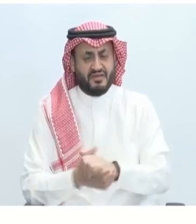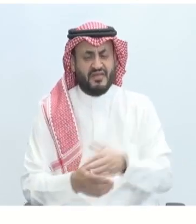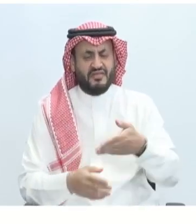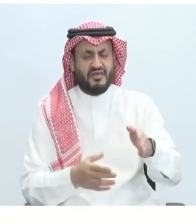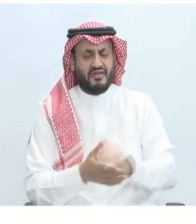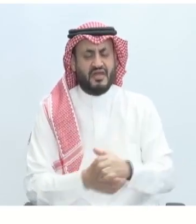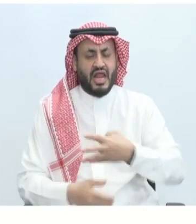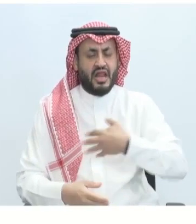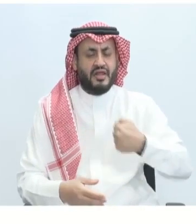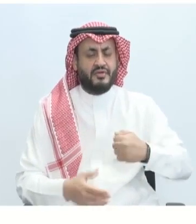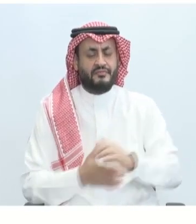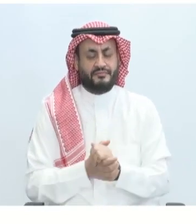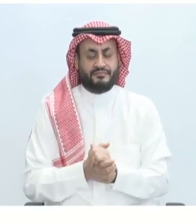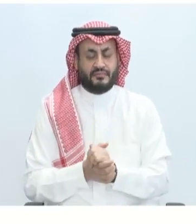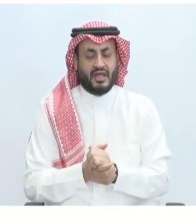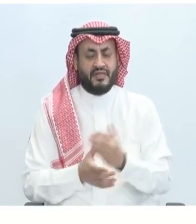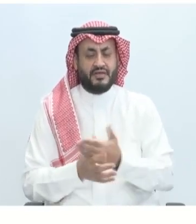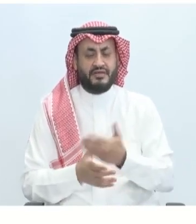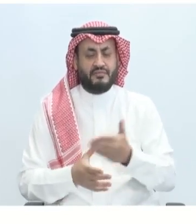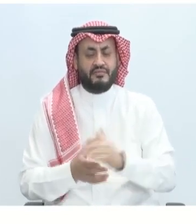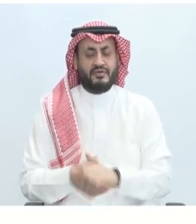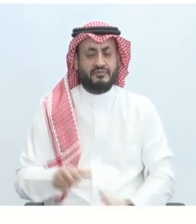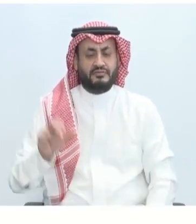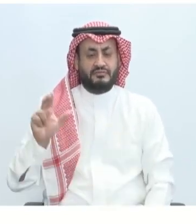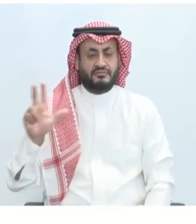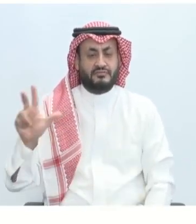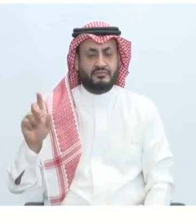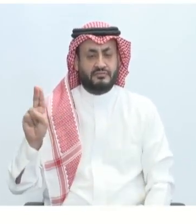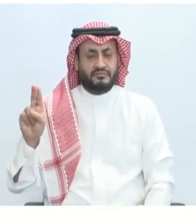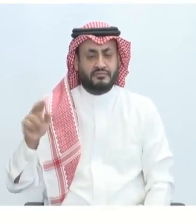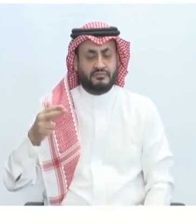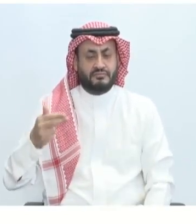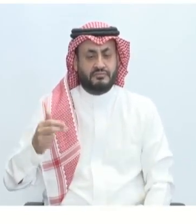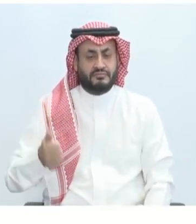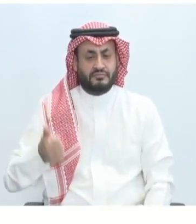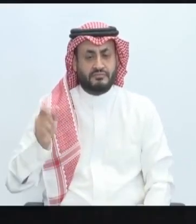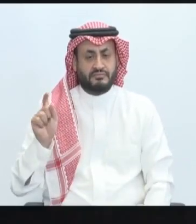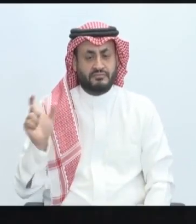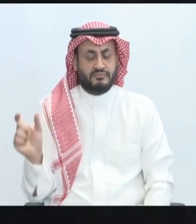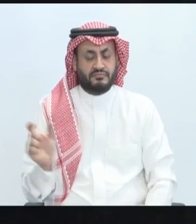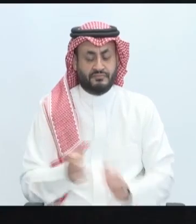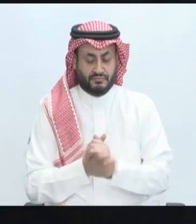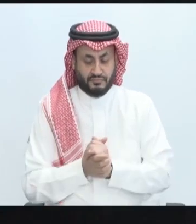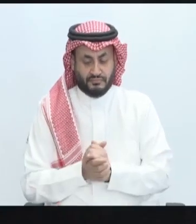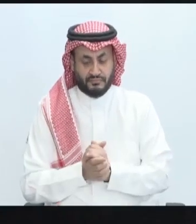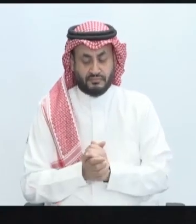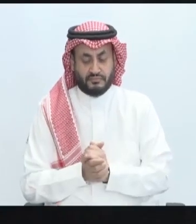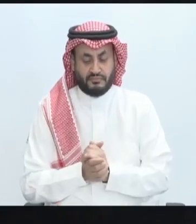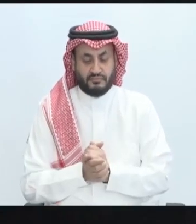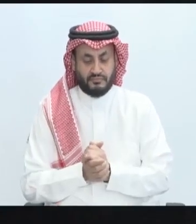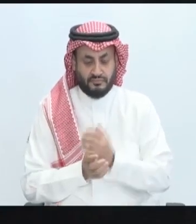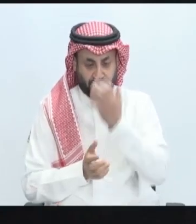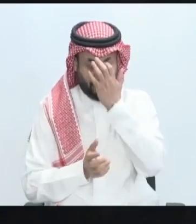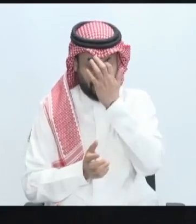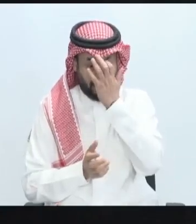للايمان فهذا سمي يوم القيامه سبب التسميه بيوم التغابن لانه يظهر هذا الغبن وهذا